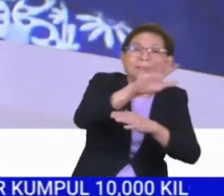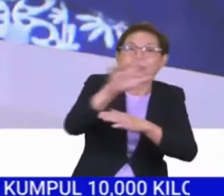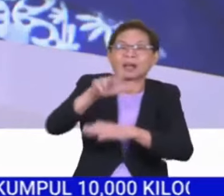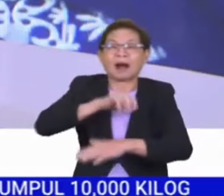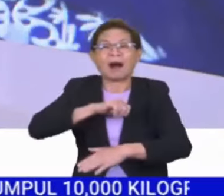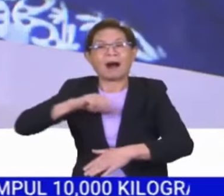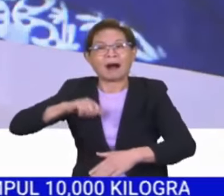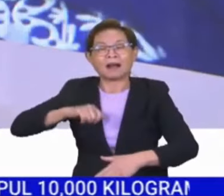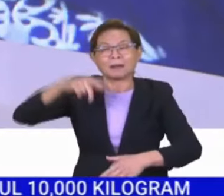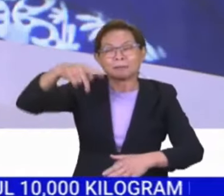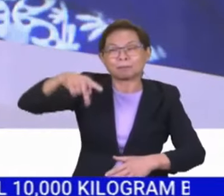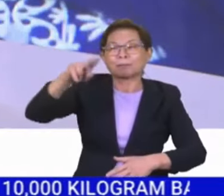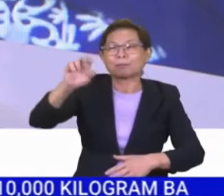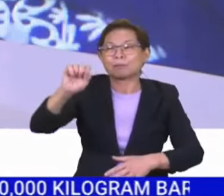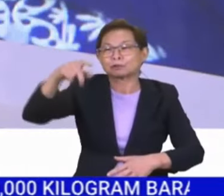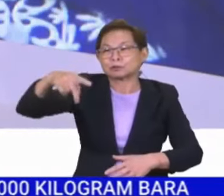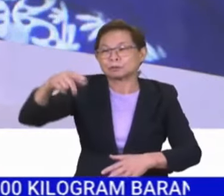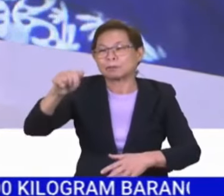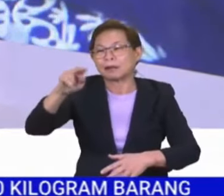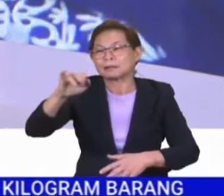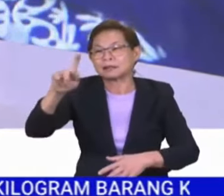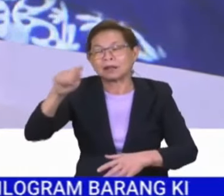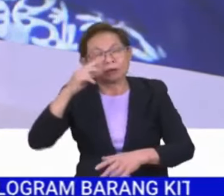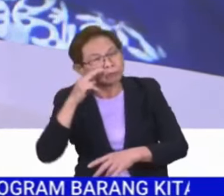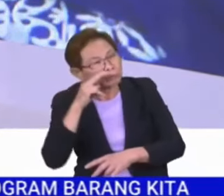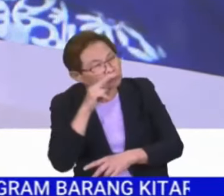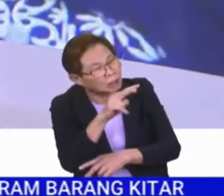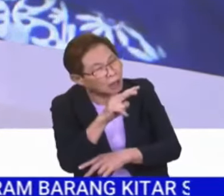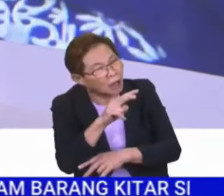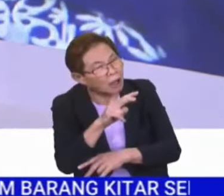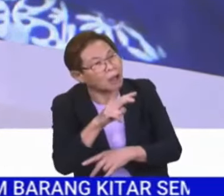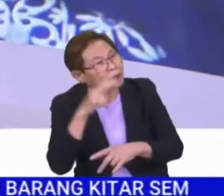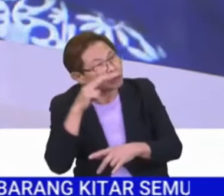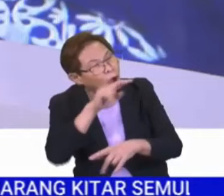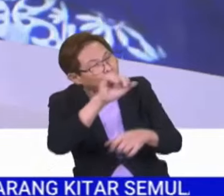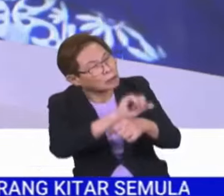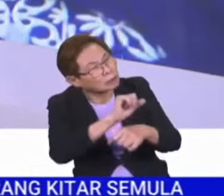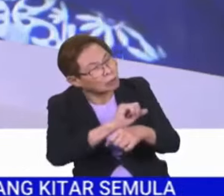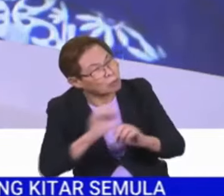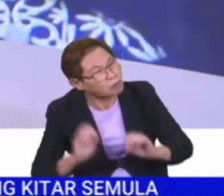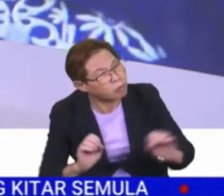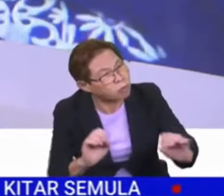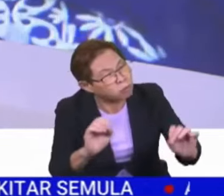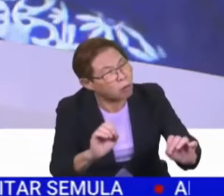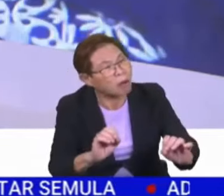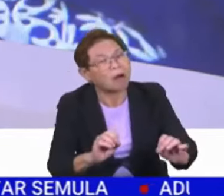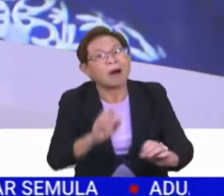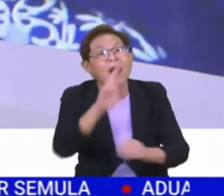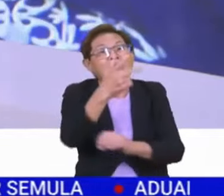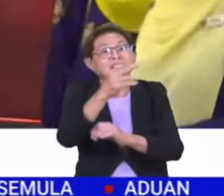53 ahlinya untuk melihat sendiri operasi stesen televisyen terulung dalam negara.